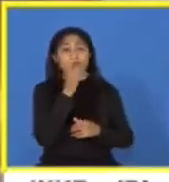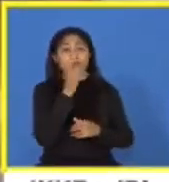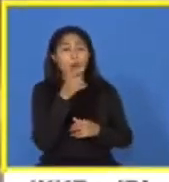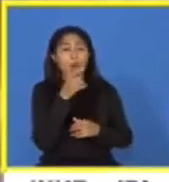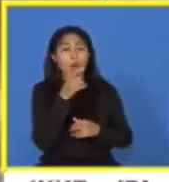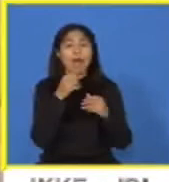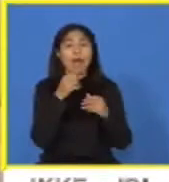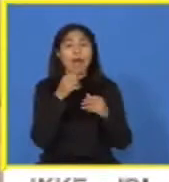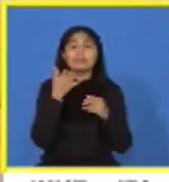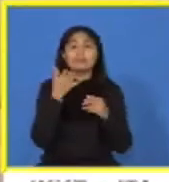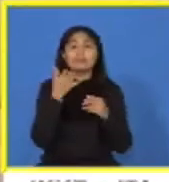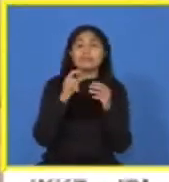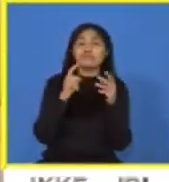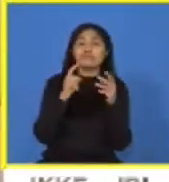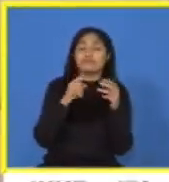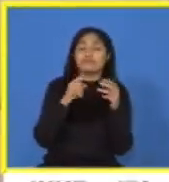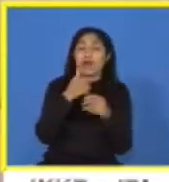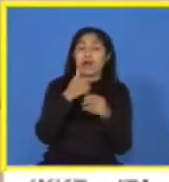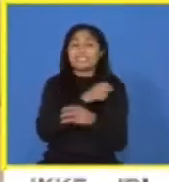vaksin ketiga itu